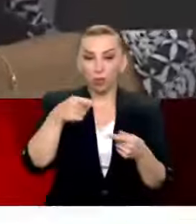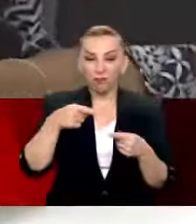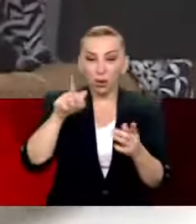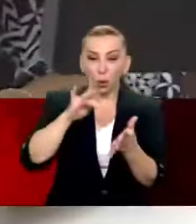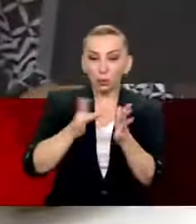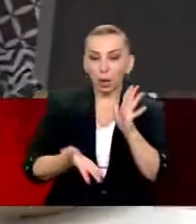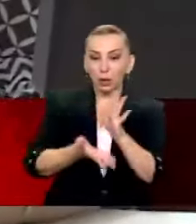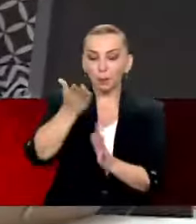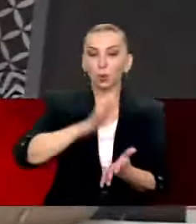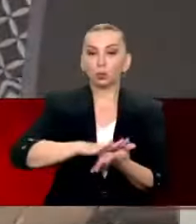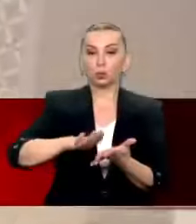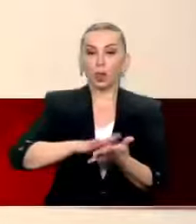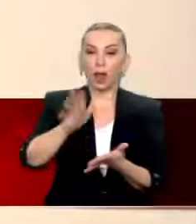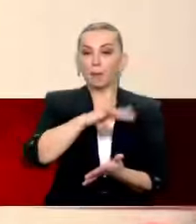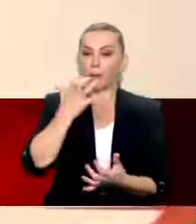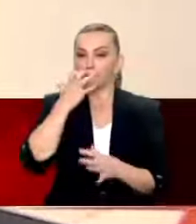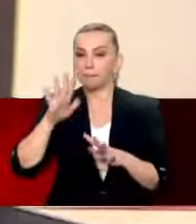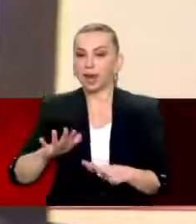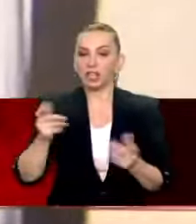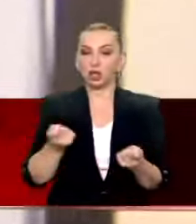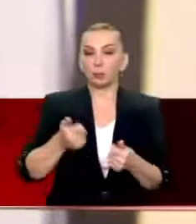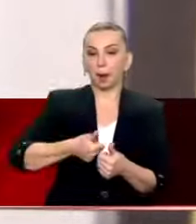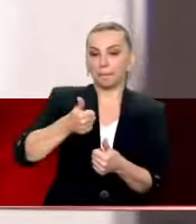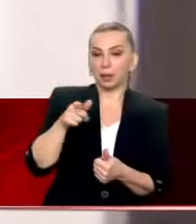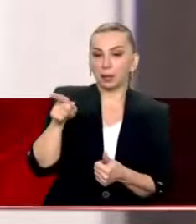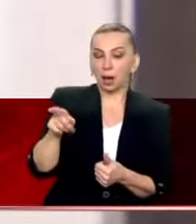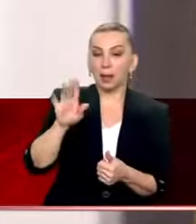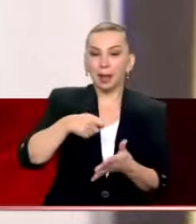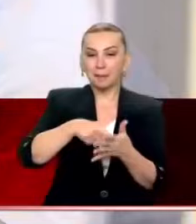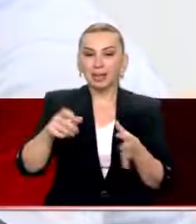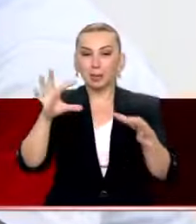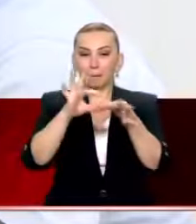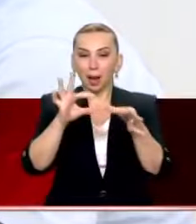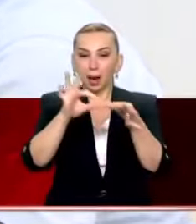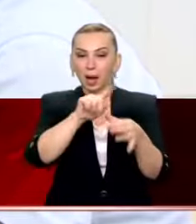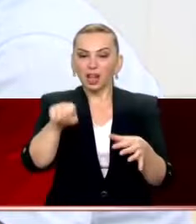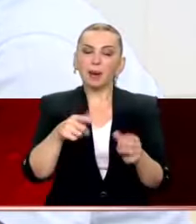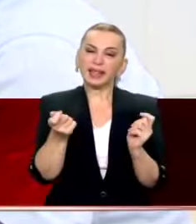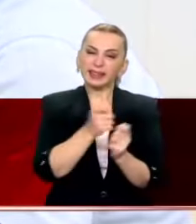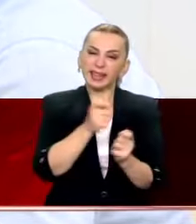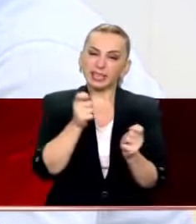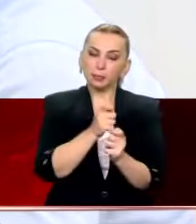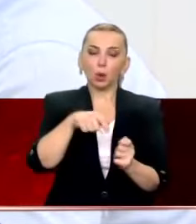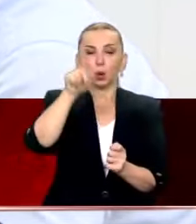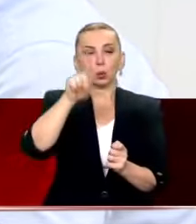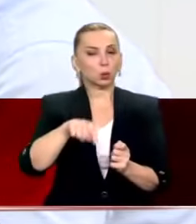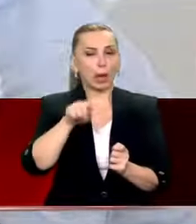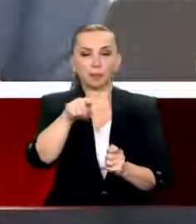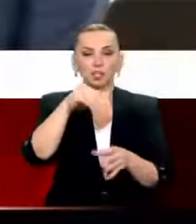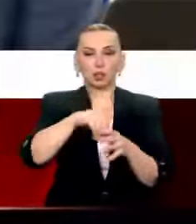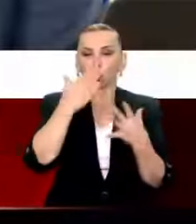ortadan kaldıracak bir düzenleme bekliyordu Çalışma Bakanı Vedat ış maaş bağlama esaslarının değiştirilmesinin gündemde olmadığını